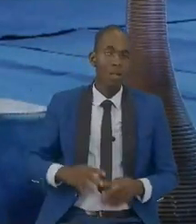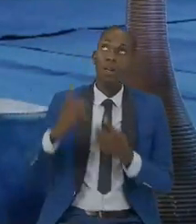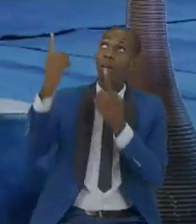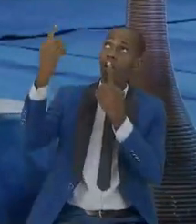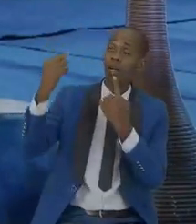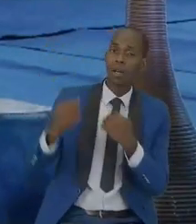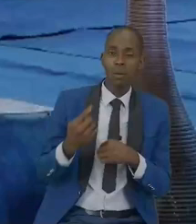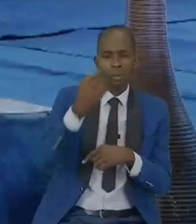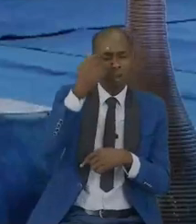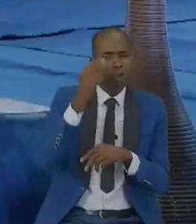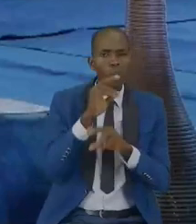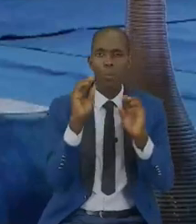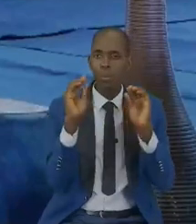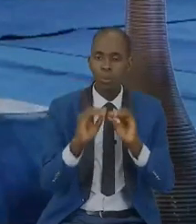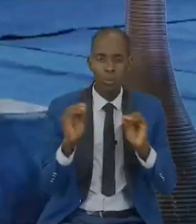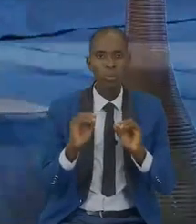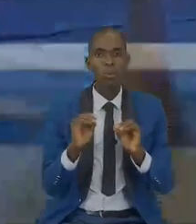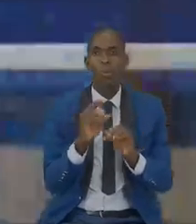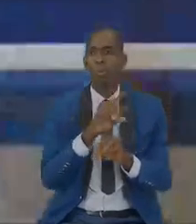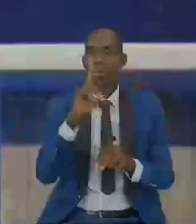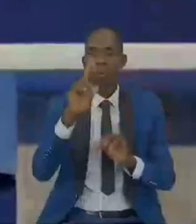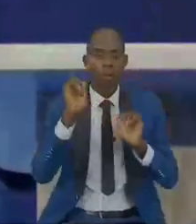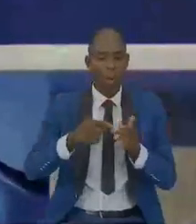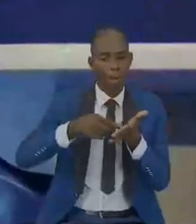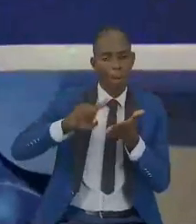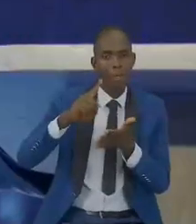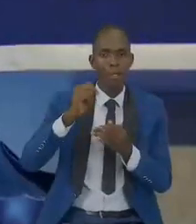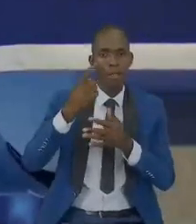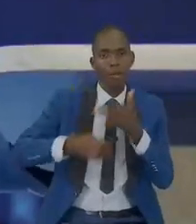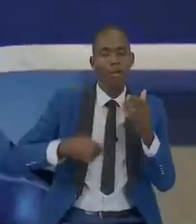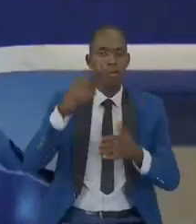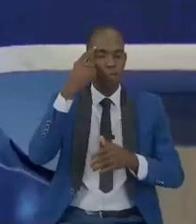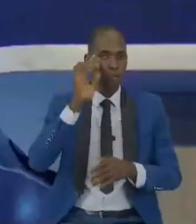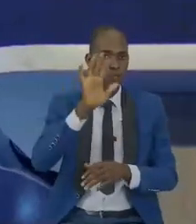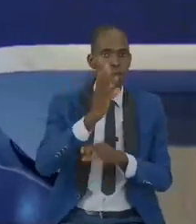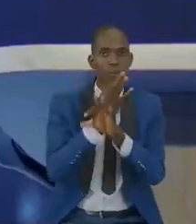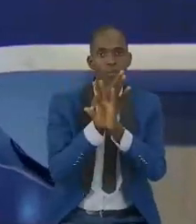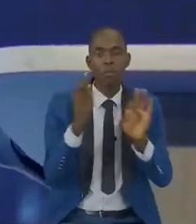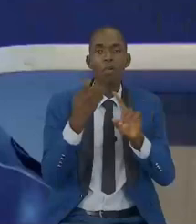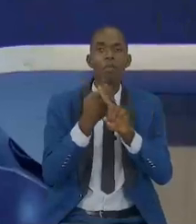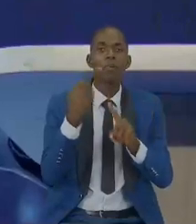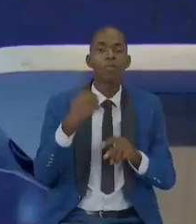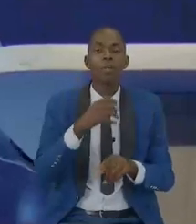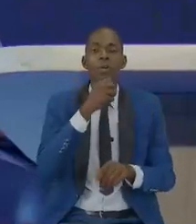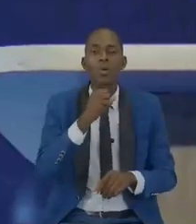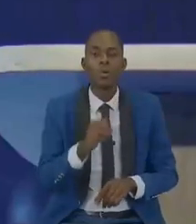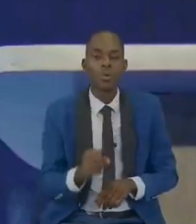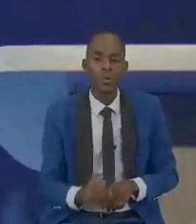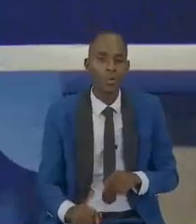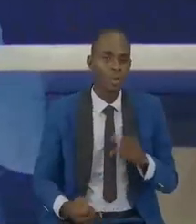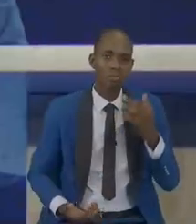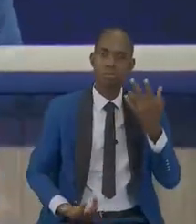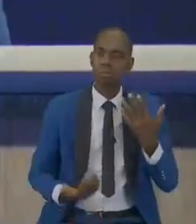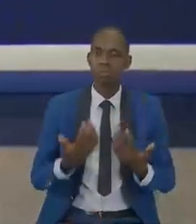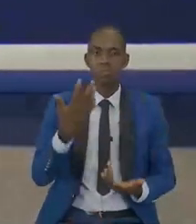C'est pourquoi il est venu, parce que personne ne pouvait payer le prix pour votre